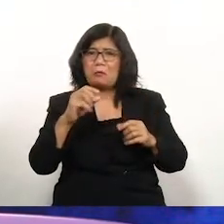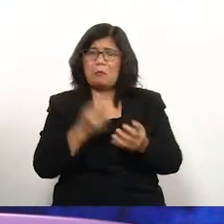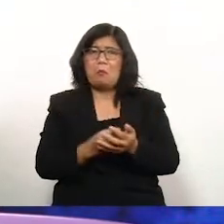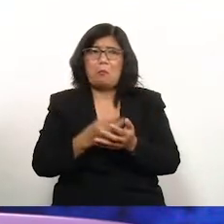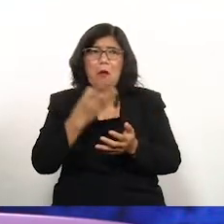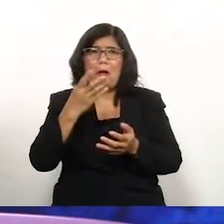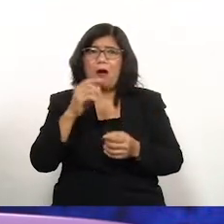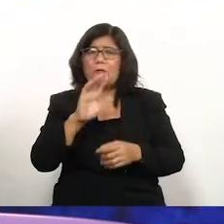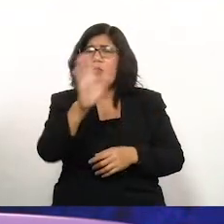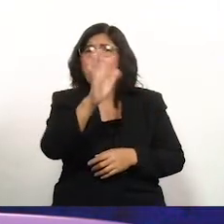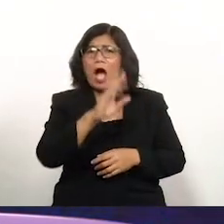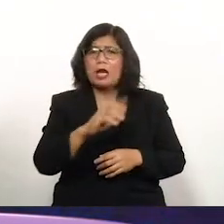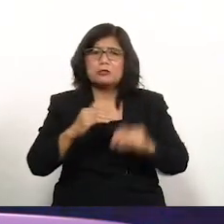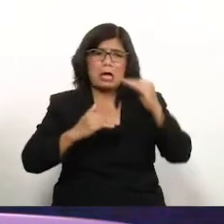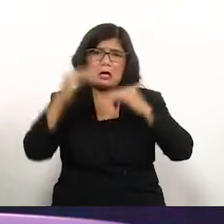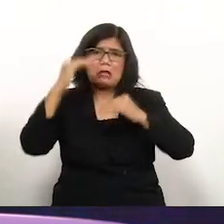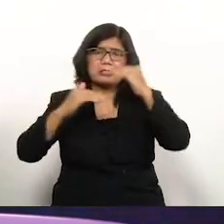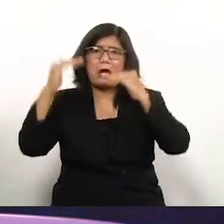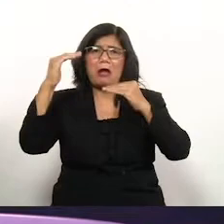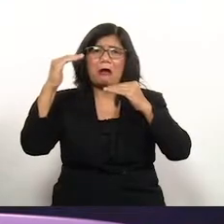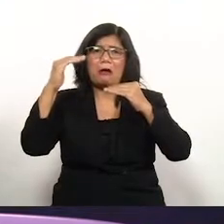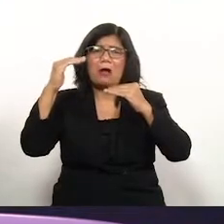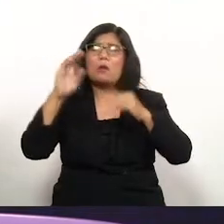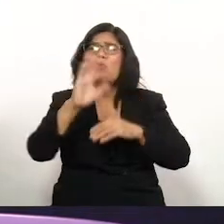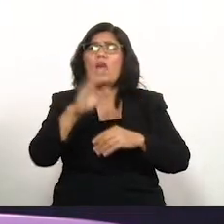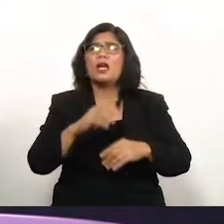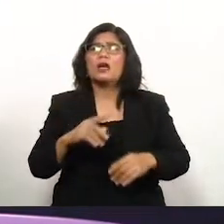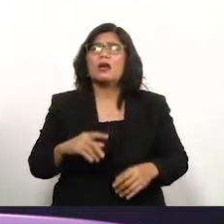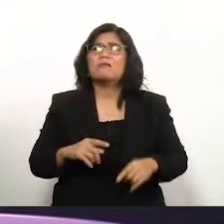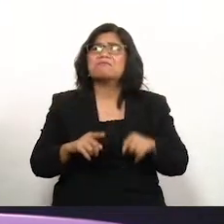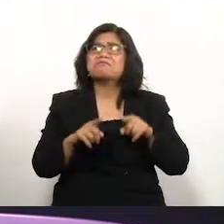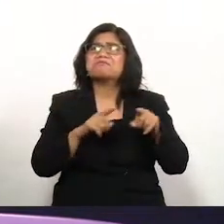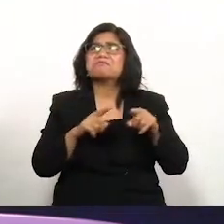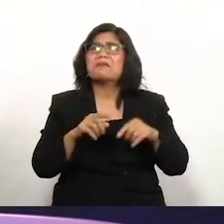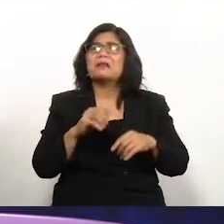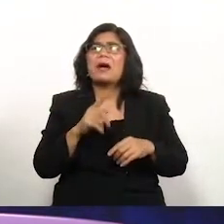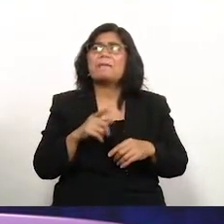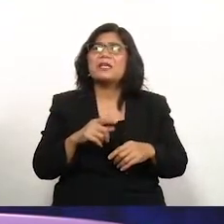kamu Tapi sebaiknya tapi seperti dan menghasilkan buah Lalang